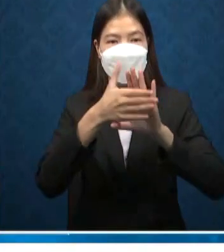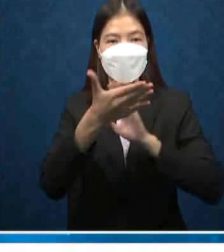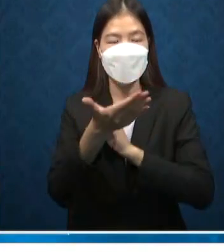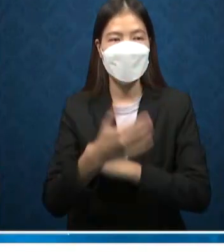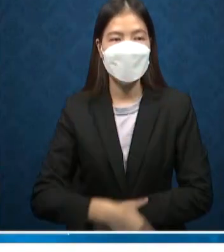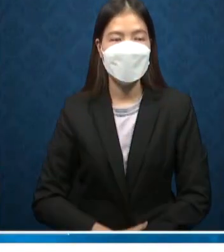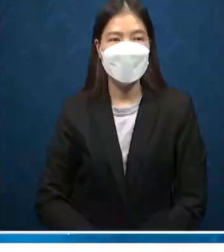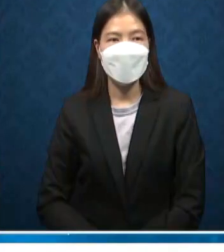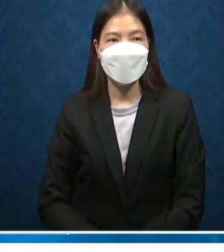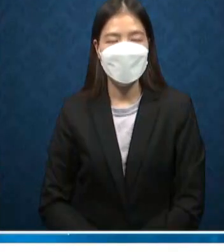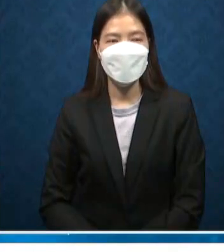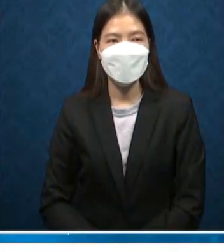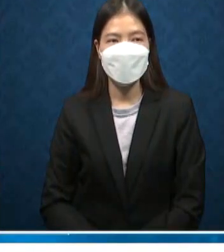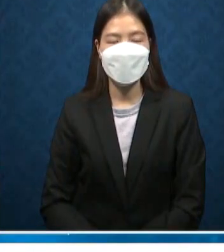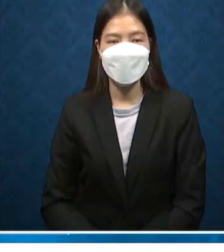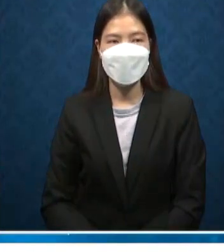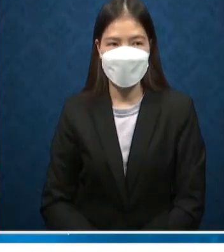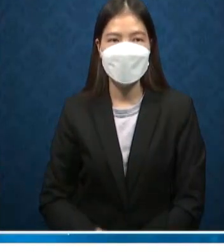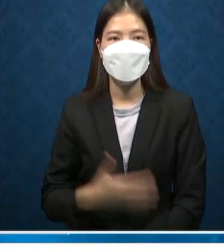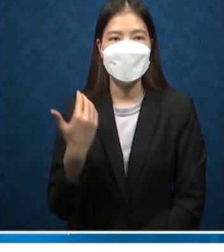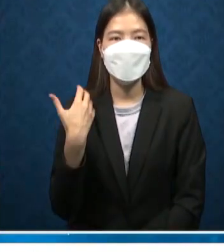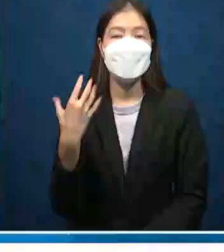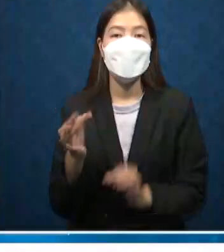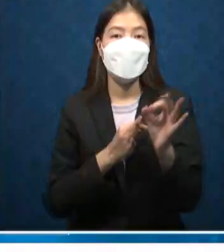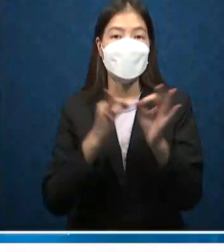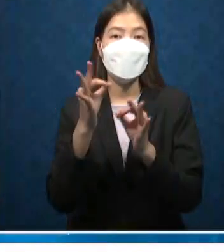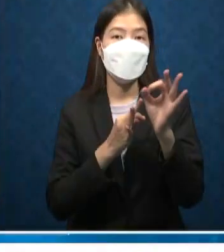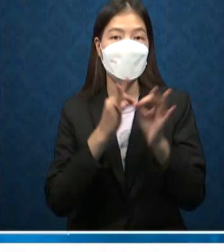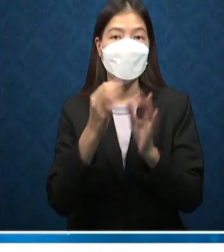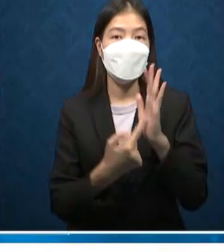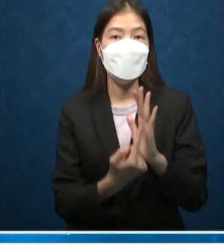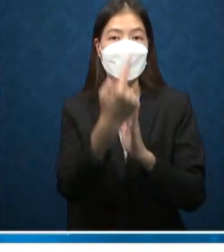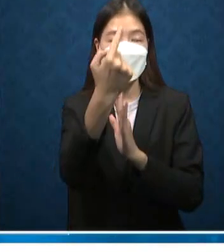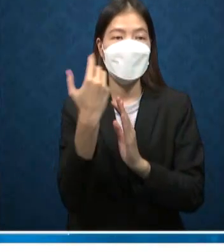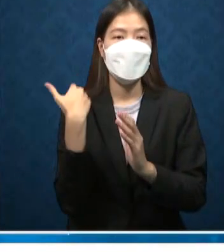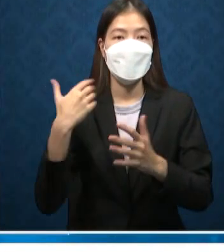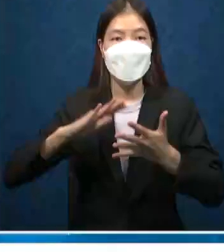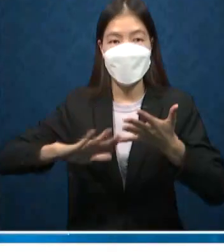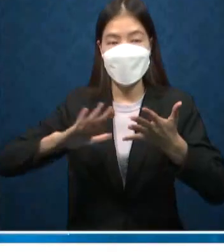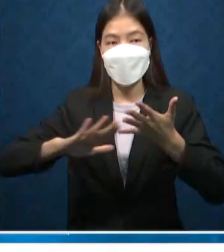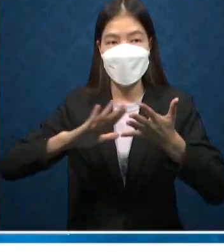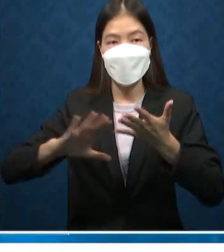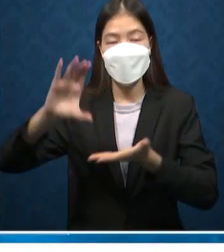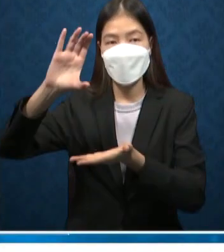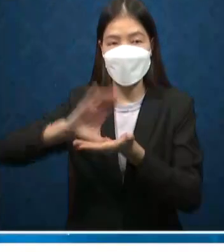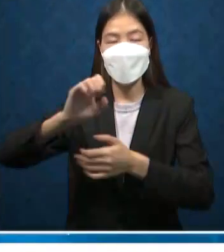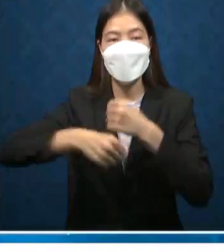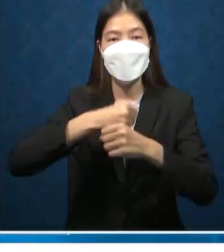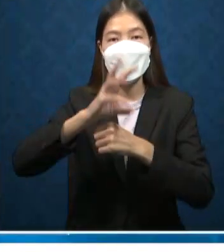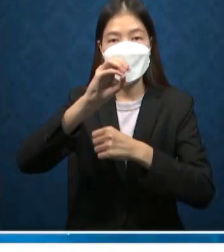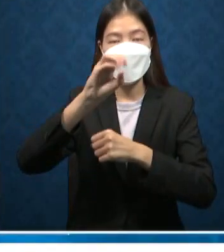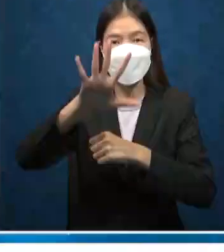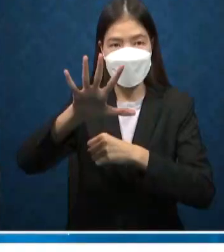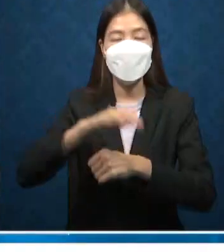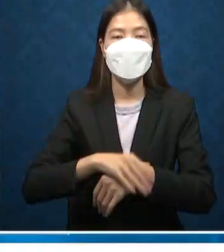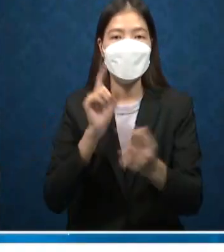อันนี้เป็นสิ่งที่ผมได้กล่าวไว้ในช่วงแรกก็คือในช่วงปลายปีงบประมาณพ.ศ. 2565